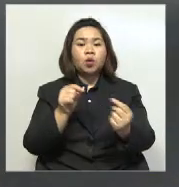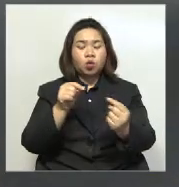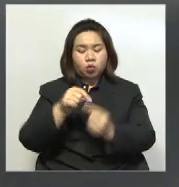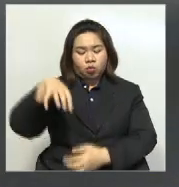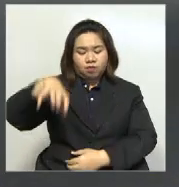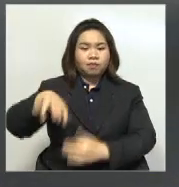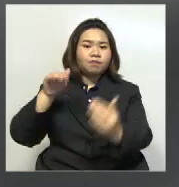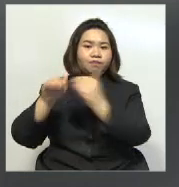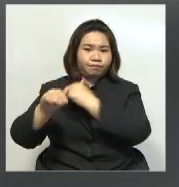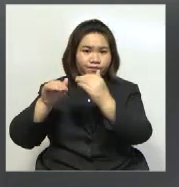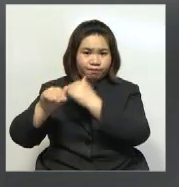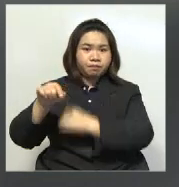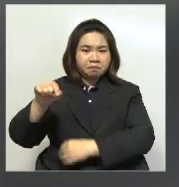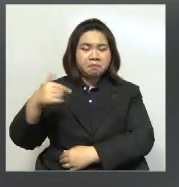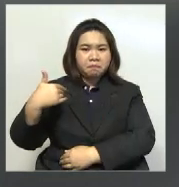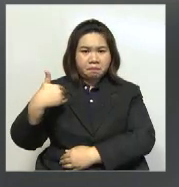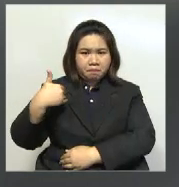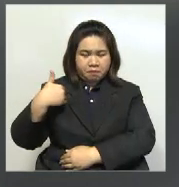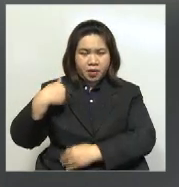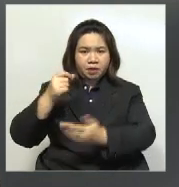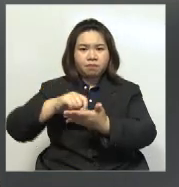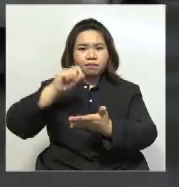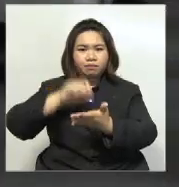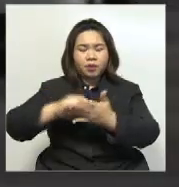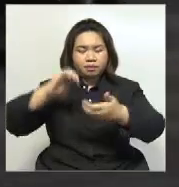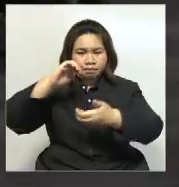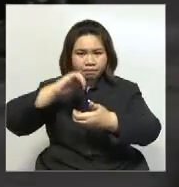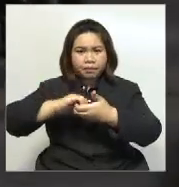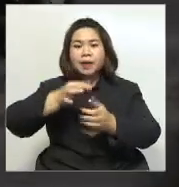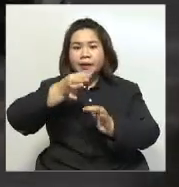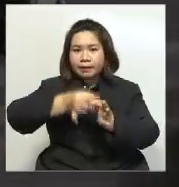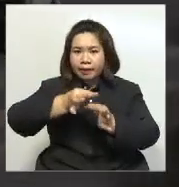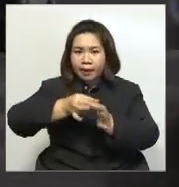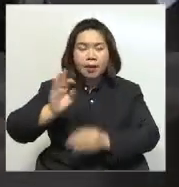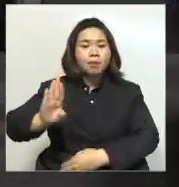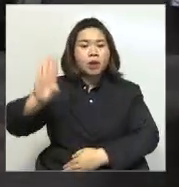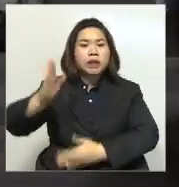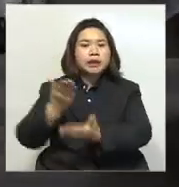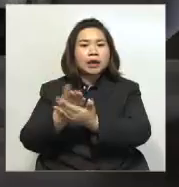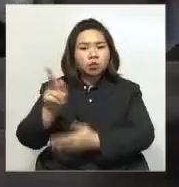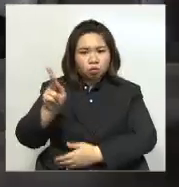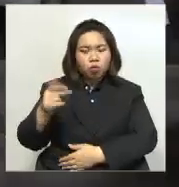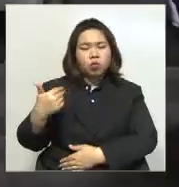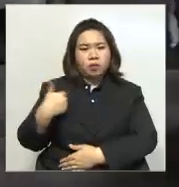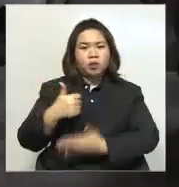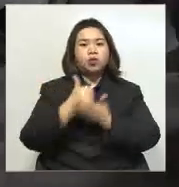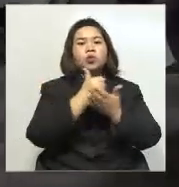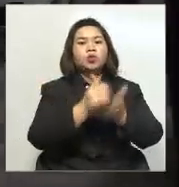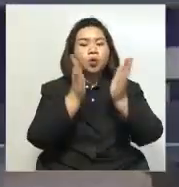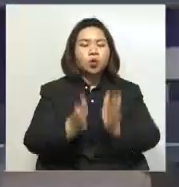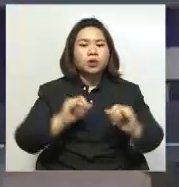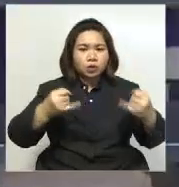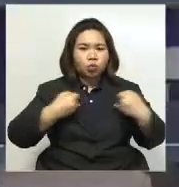างกรมการขนส่งทางบกนี่แหละเขาได้มีการลงนามความร่วมมือกับธนาคารและบริษัทสินเชื่อนะคะเพื่อมาช่วยเหลือผู้ประกอบ